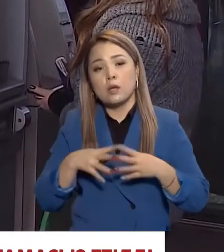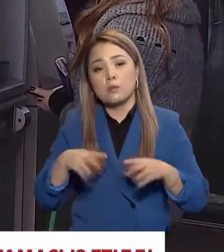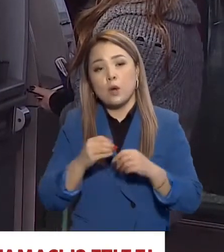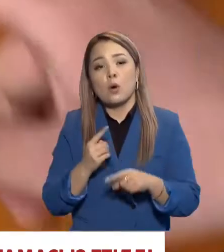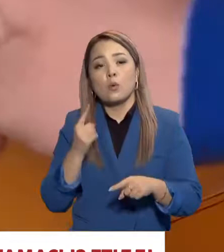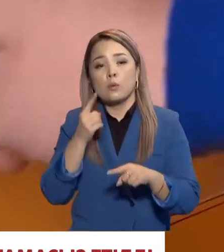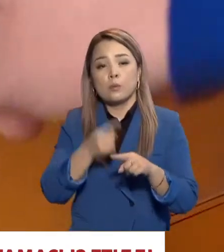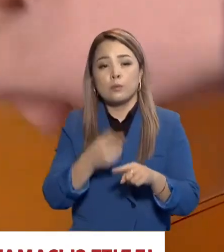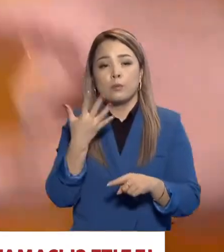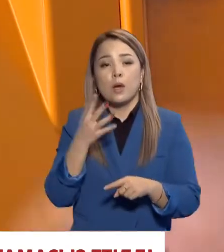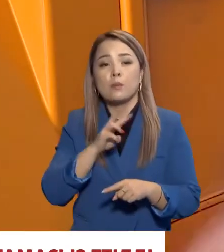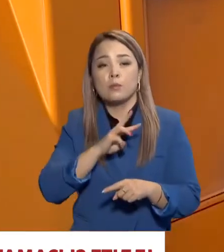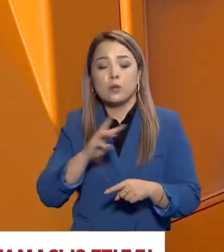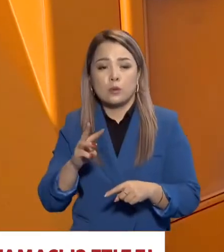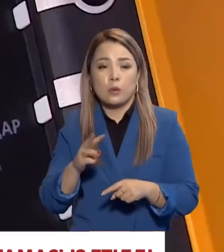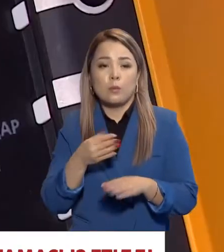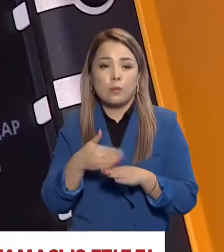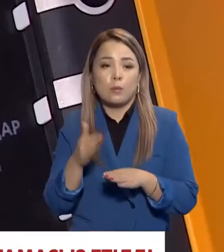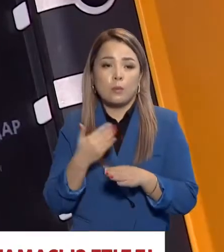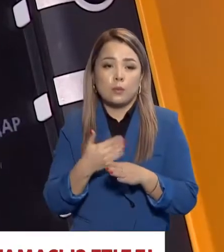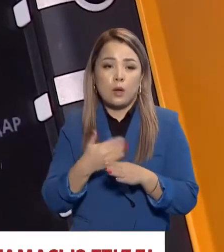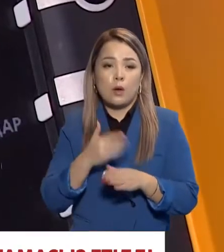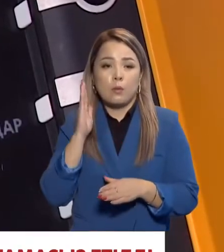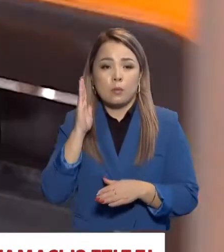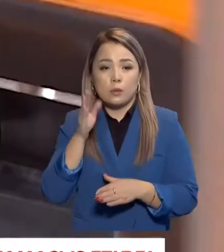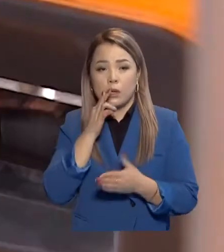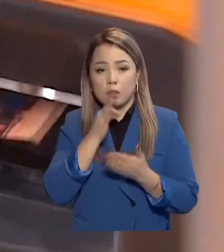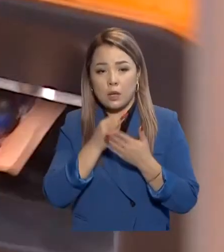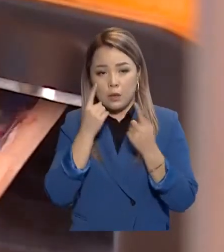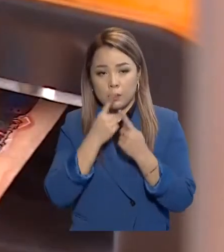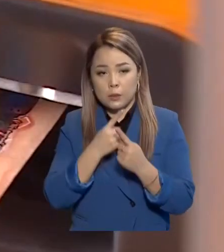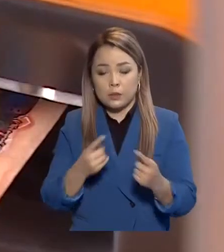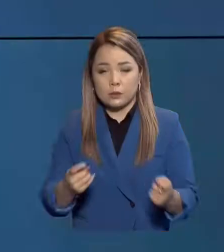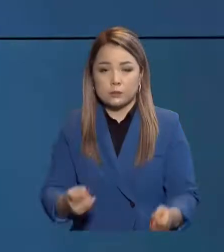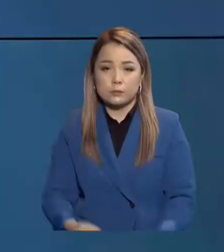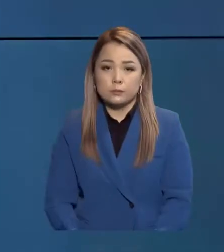қосымша 5 миллион теңгеден бөлінетіні туралы хабарлады.